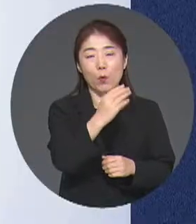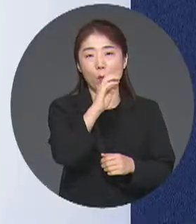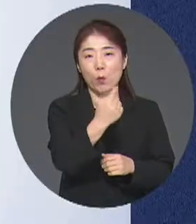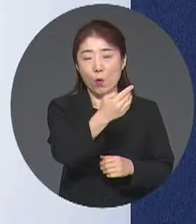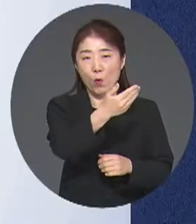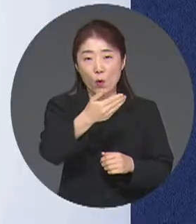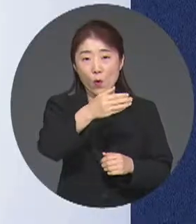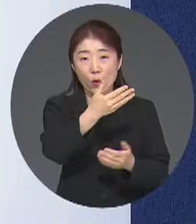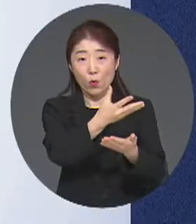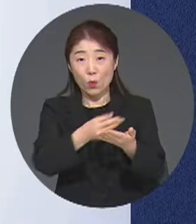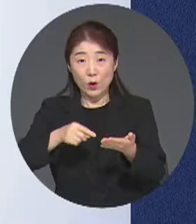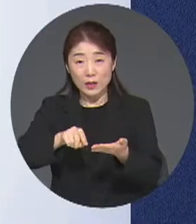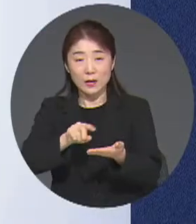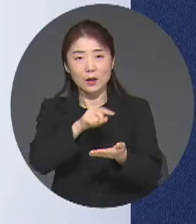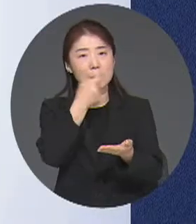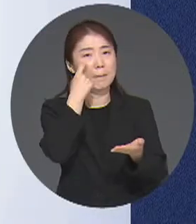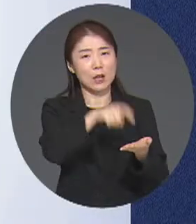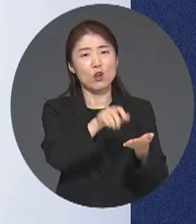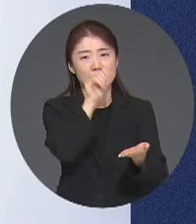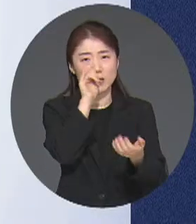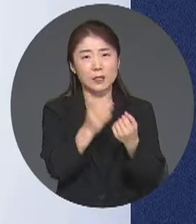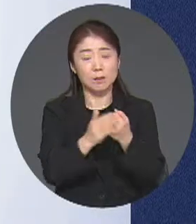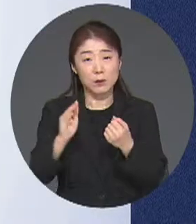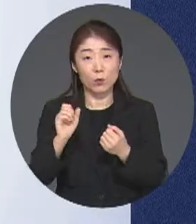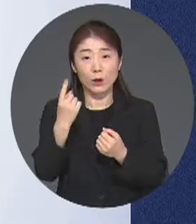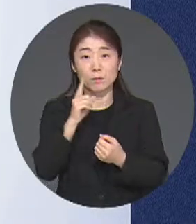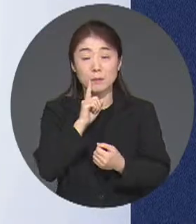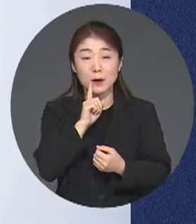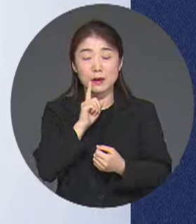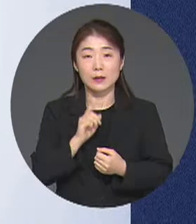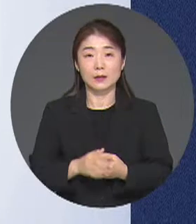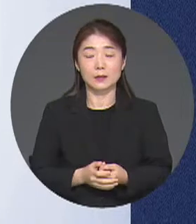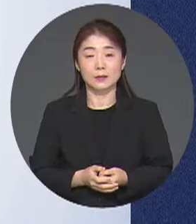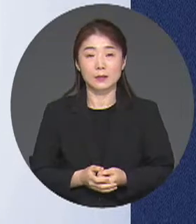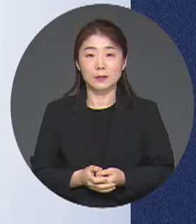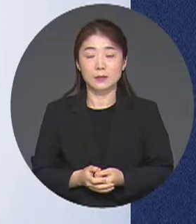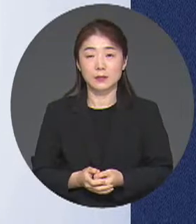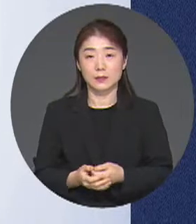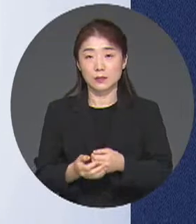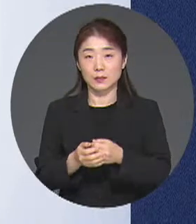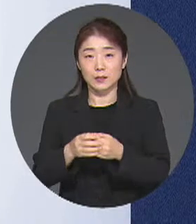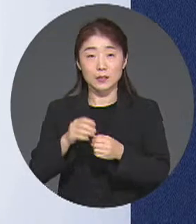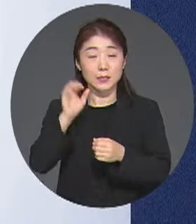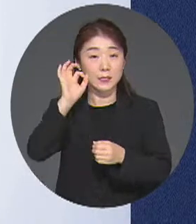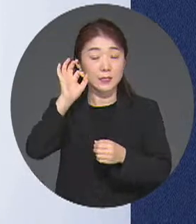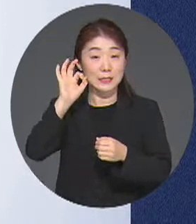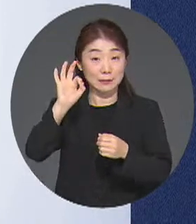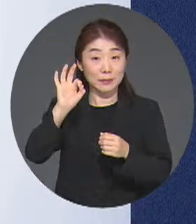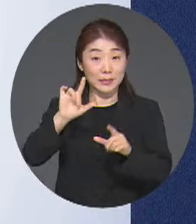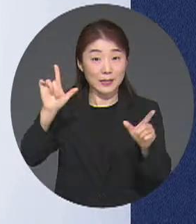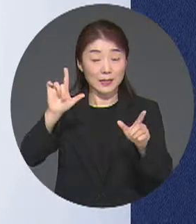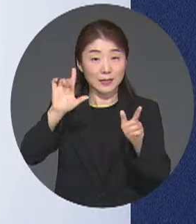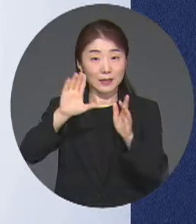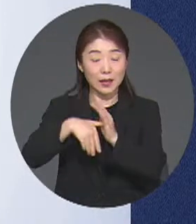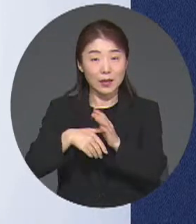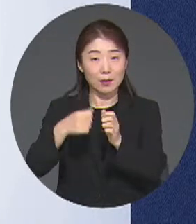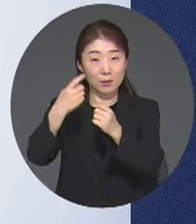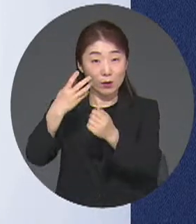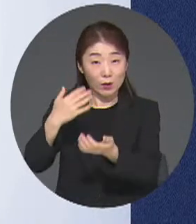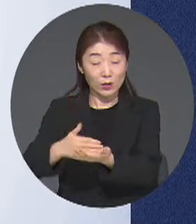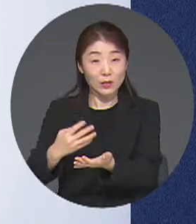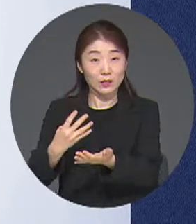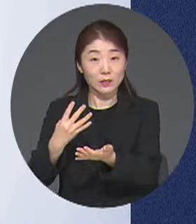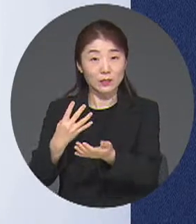원수에서 유충알이 발견되고 있기 때문인데, 창원시는 10일 4차례에 걸친 정수 생산 과정과 소화전